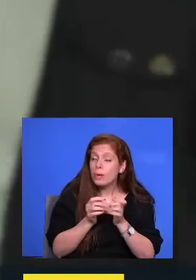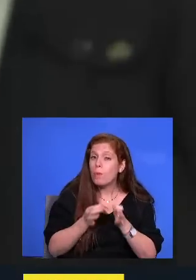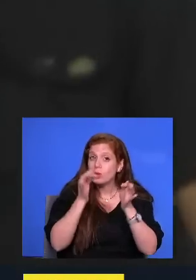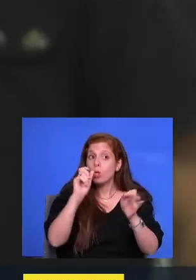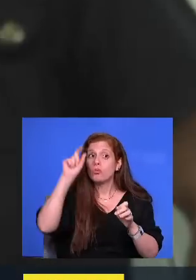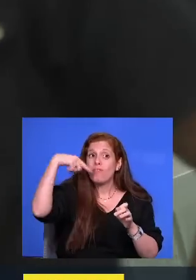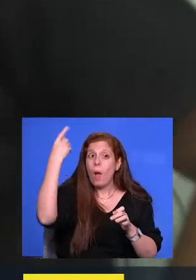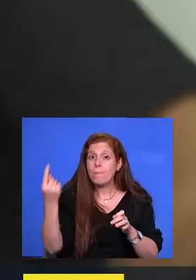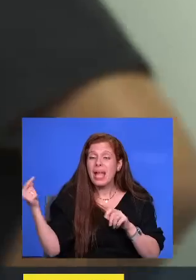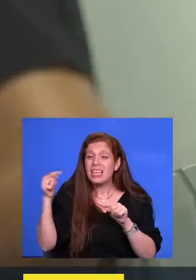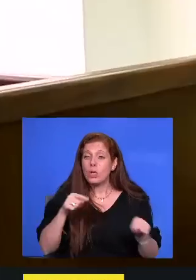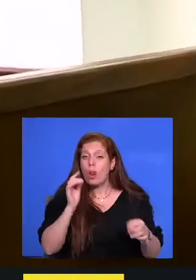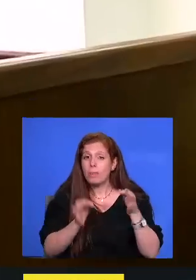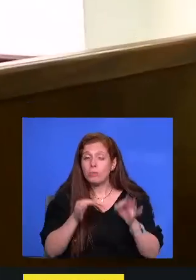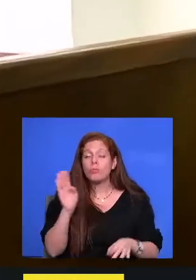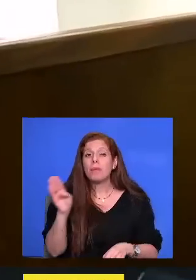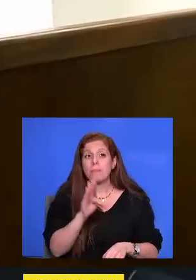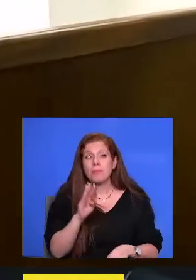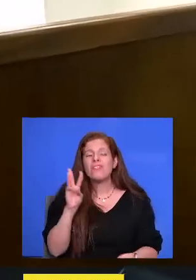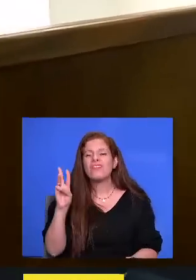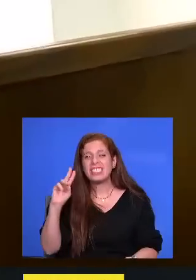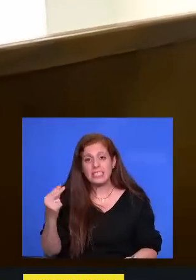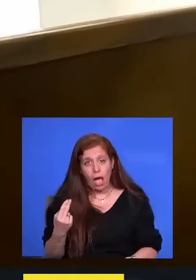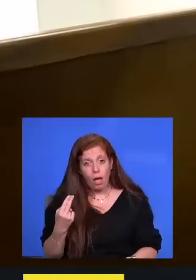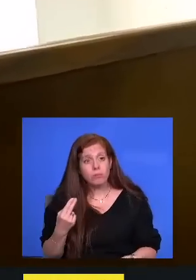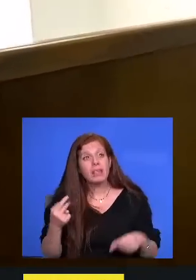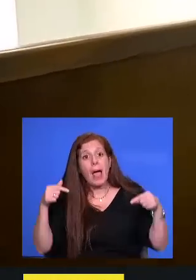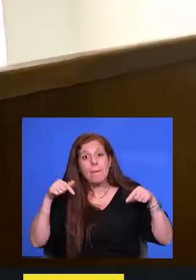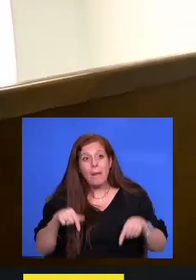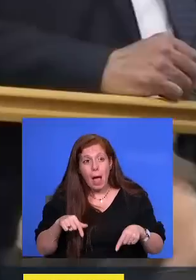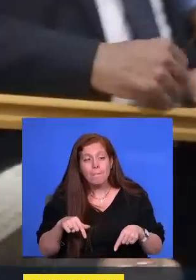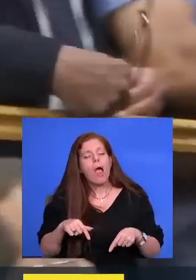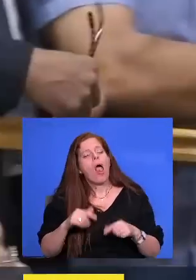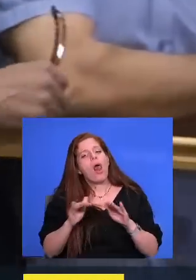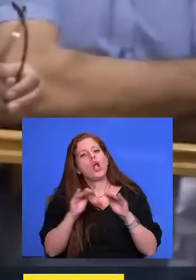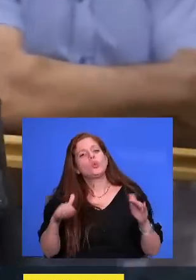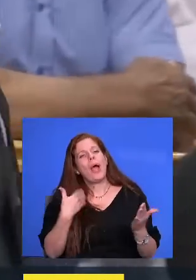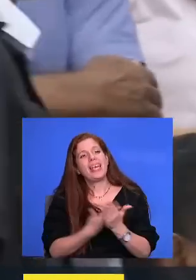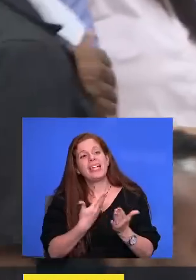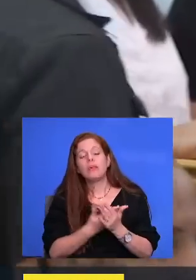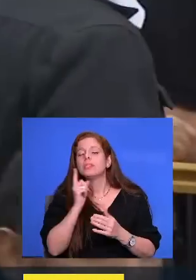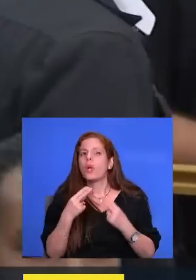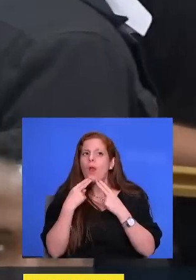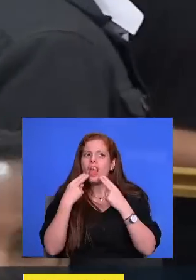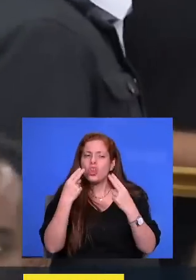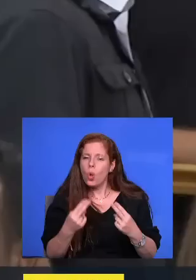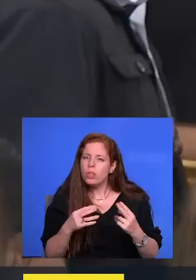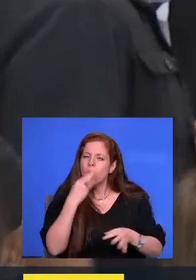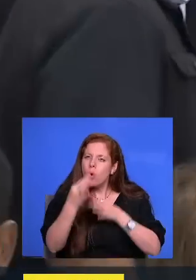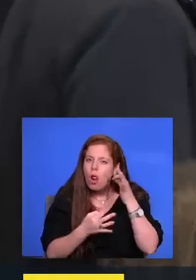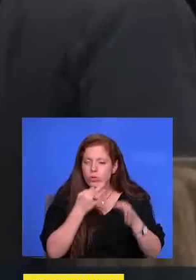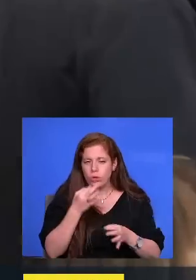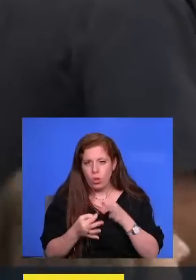יתייצבו בבית המשפט בנימין ושרה נתניהו. הפעם על דוכן העדים בשבועה יצטרכו לענות על כל השאלות